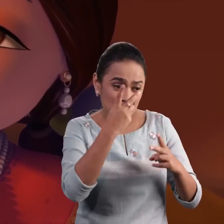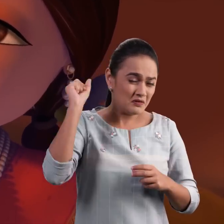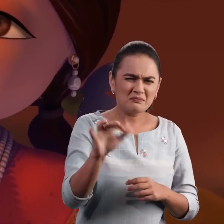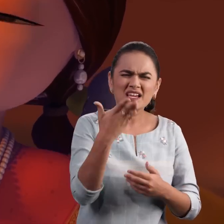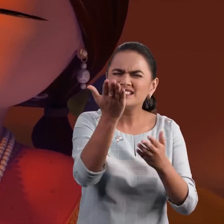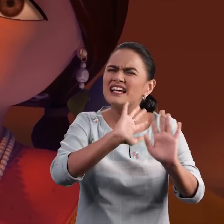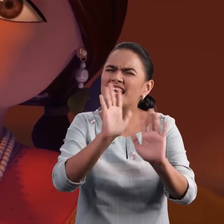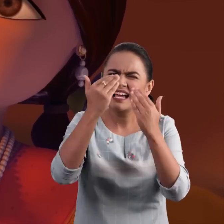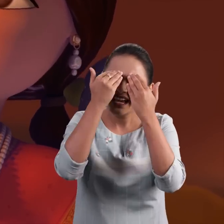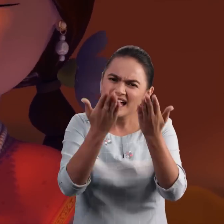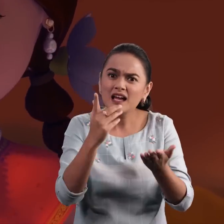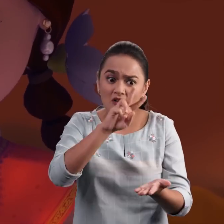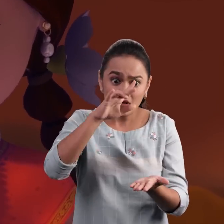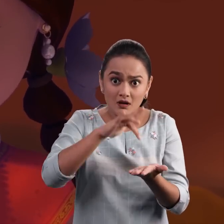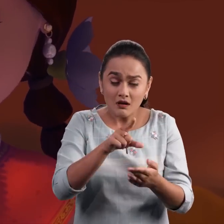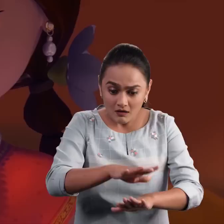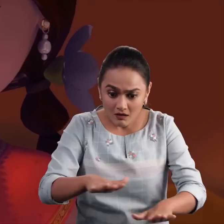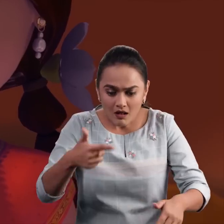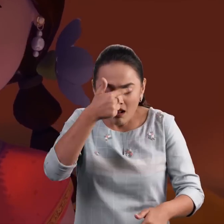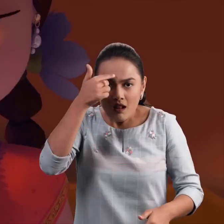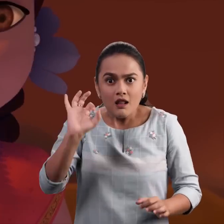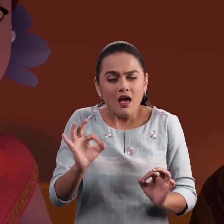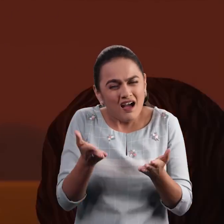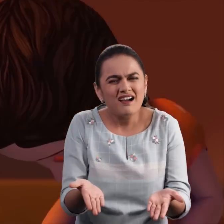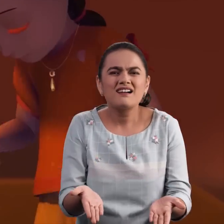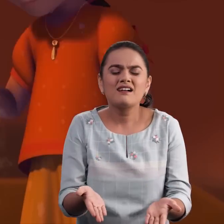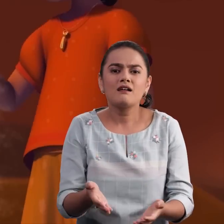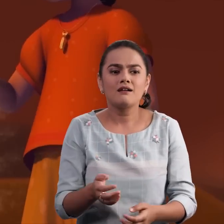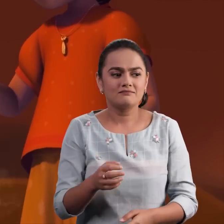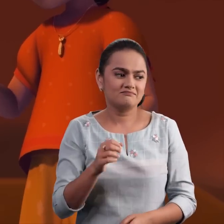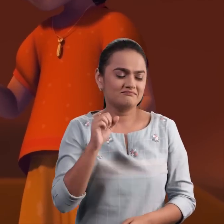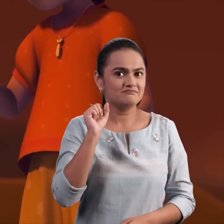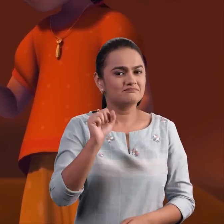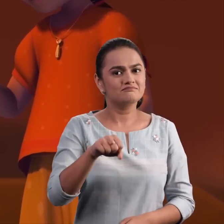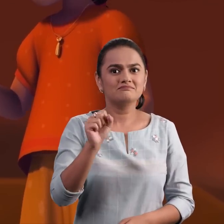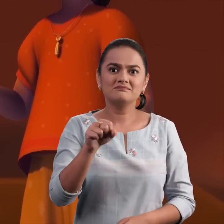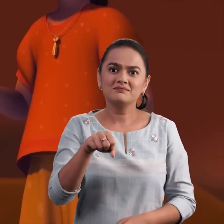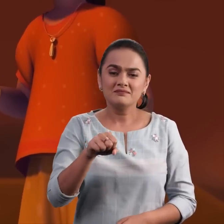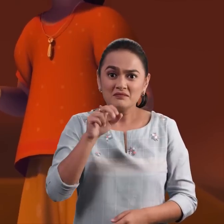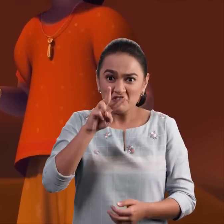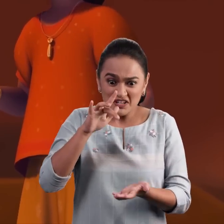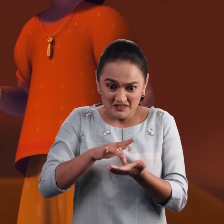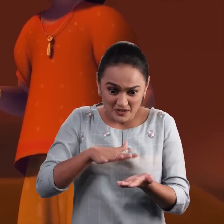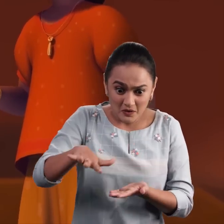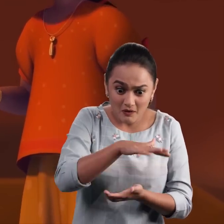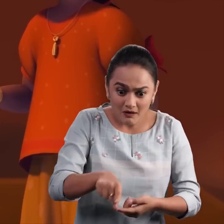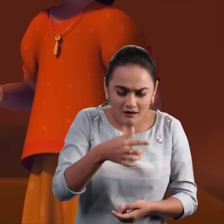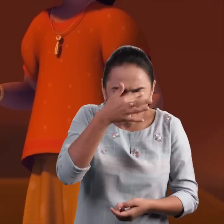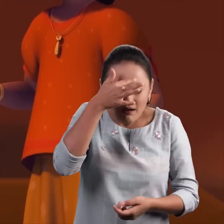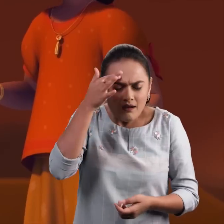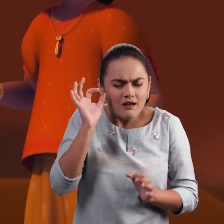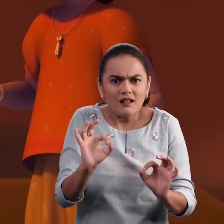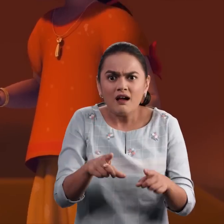नहीं। वृंदावन की दिव्य भूमि है ही इतनी उपजाऊ। हाँ, हमारे वृंदावन की दिव्य